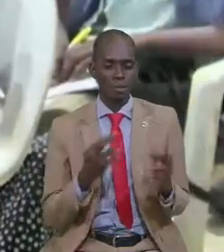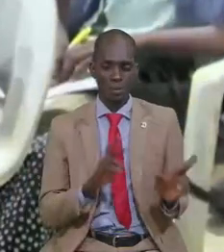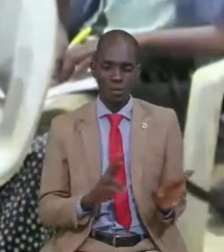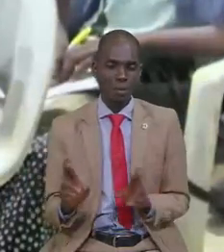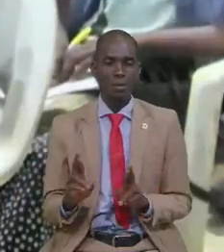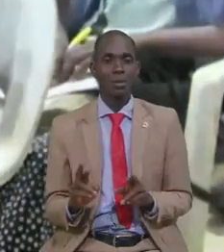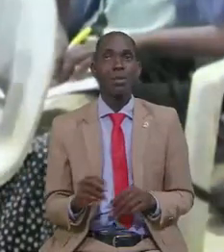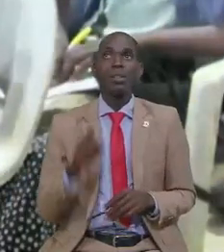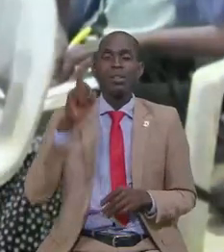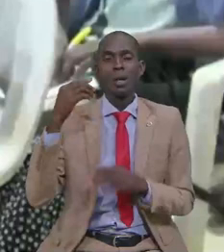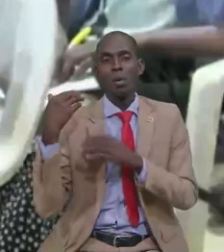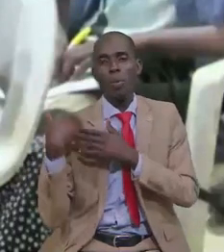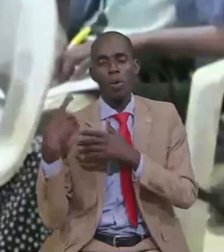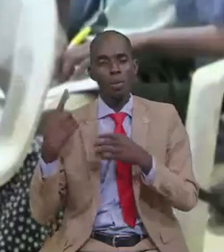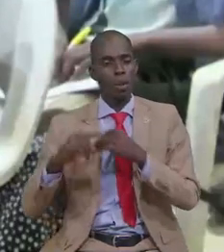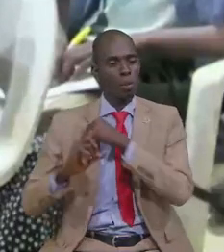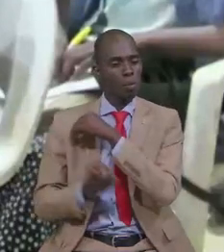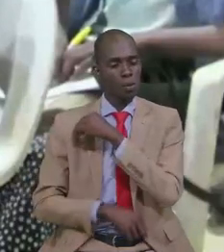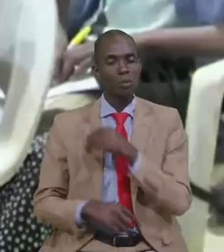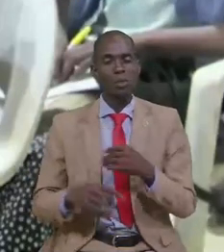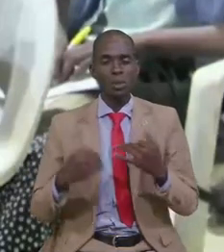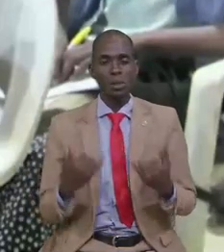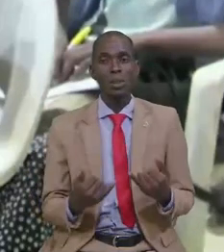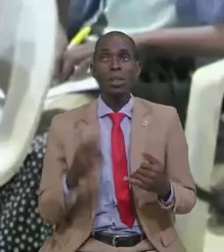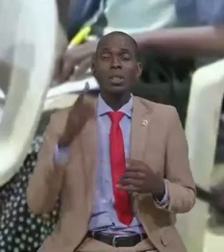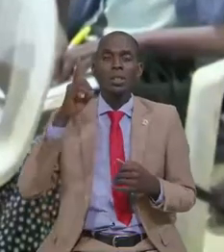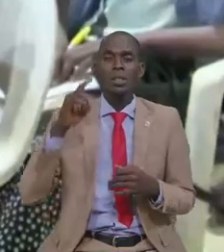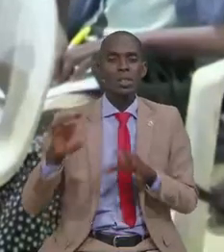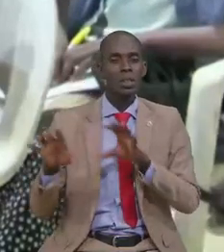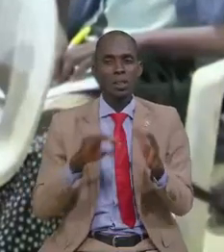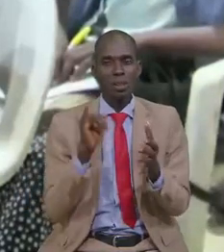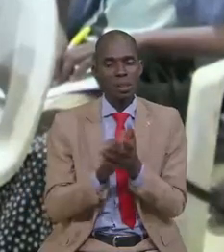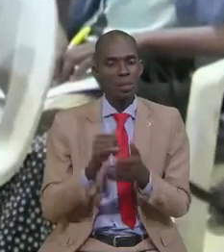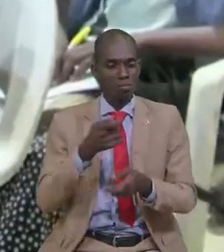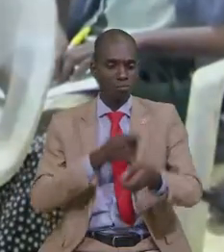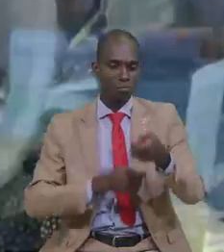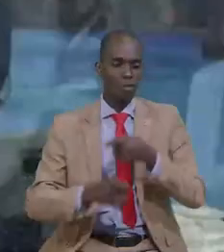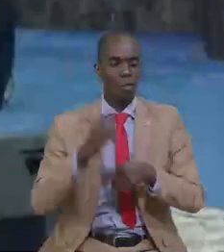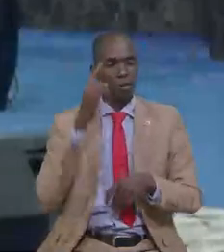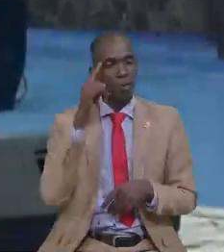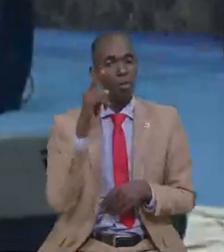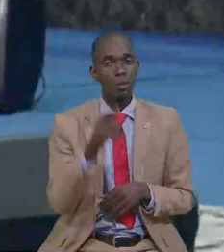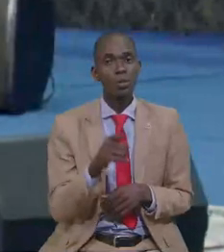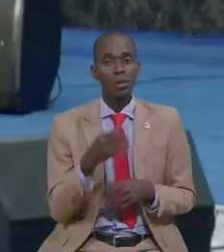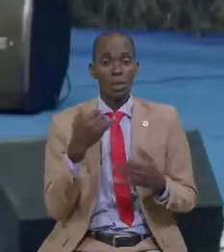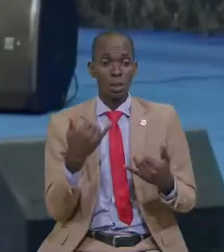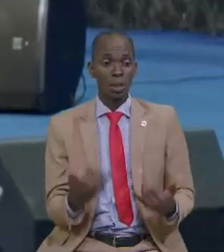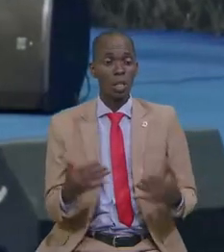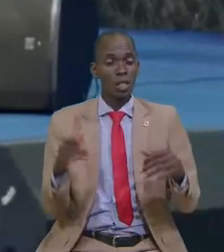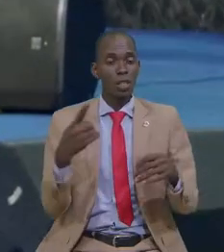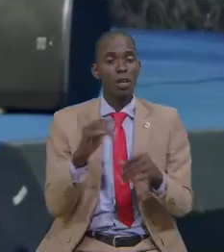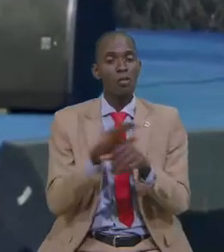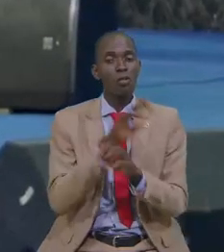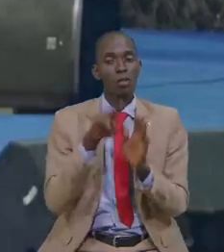déjà la douleur. Il a porté le châtiment. Il a fait cela à votre place. Maintenant,